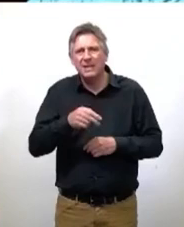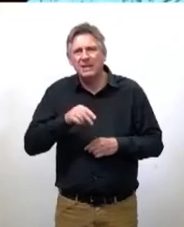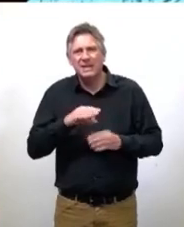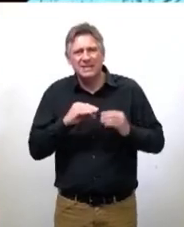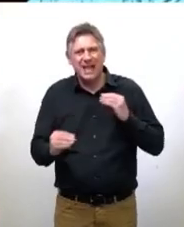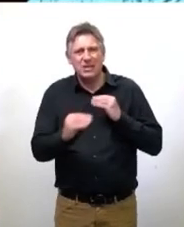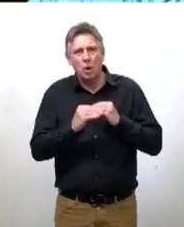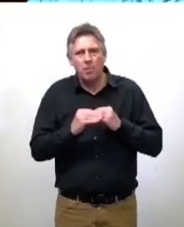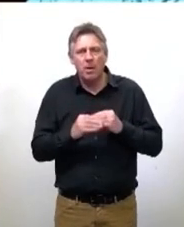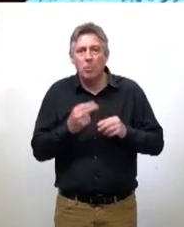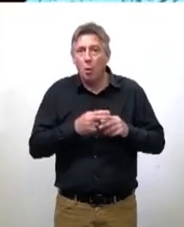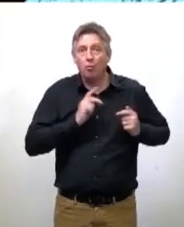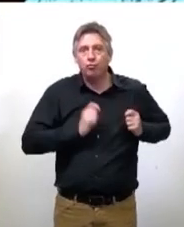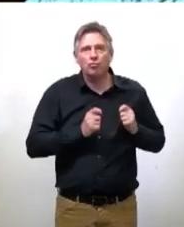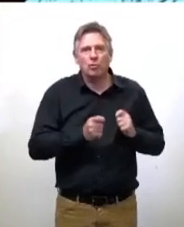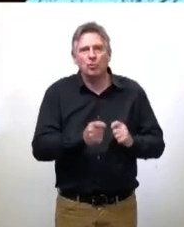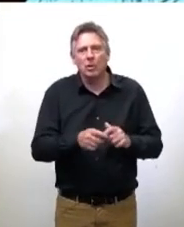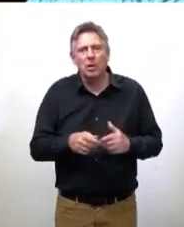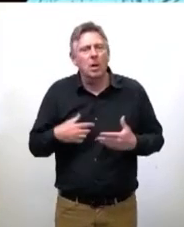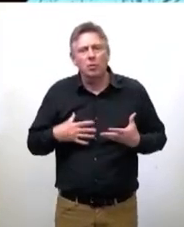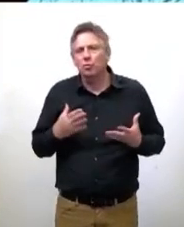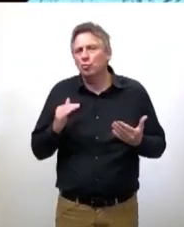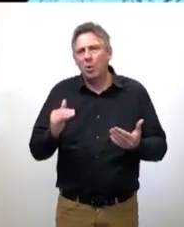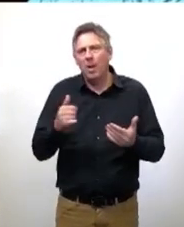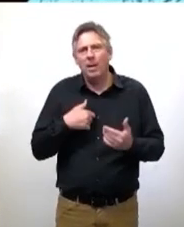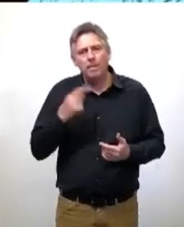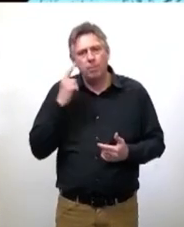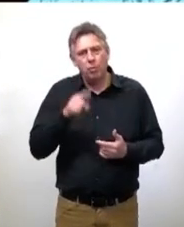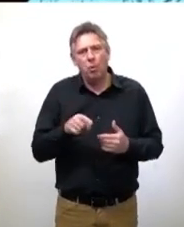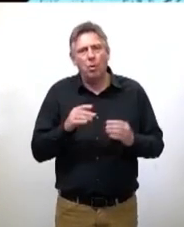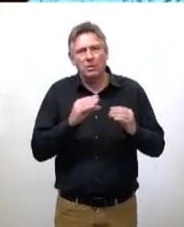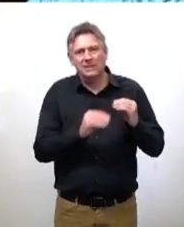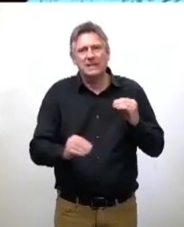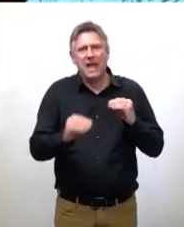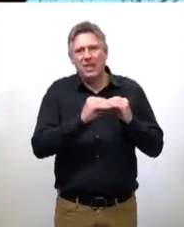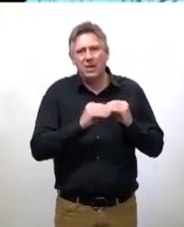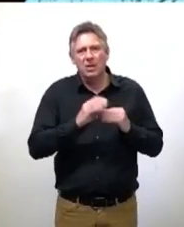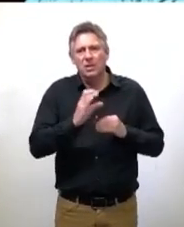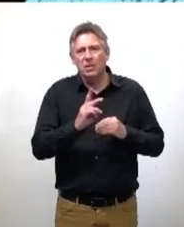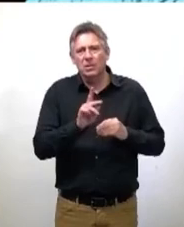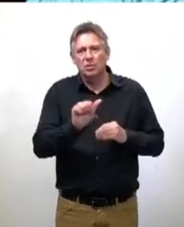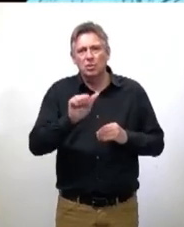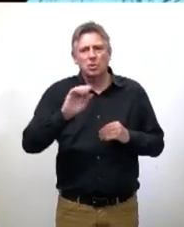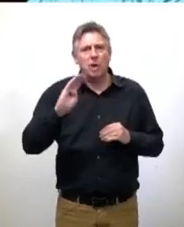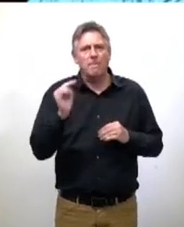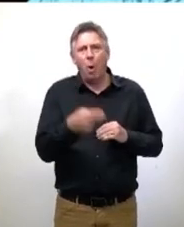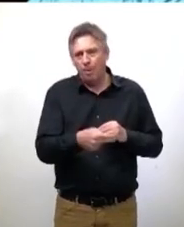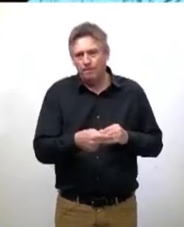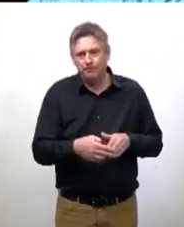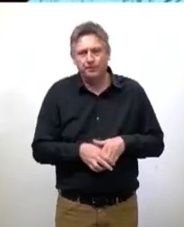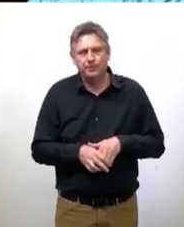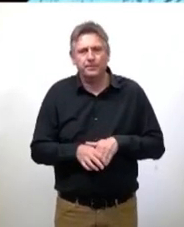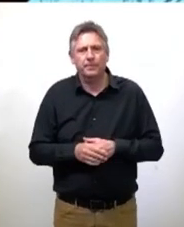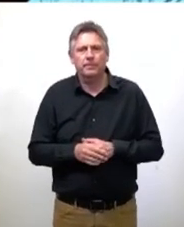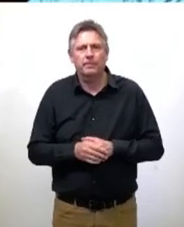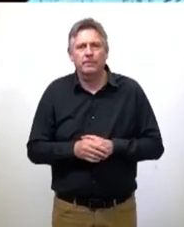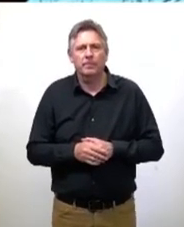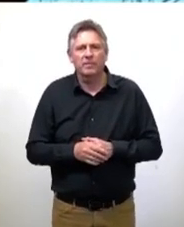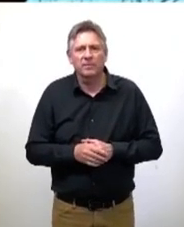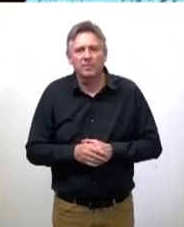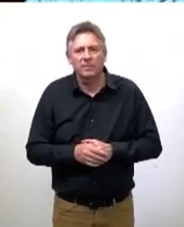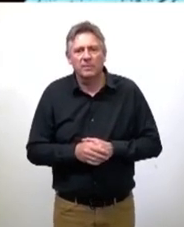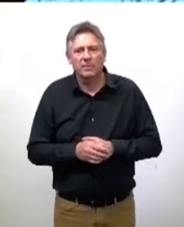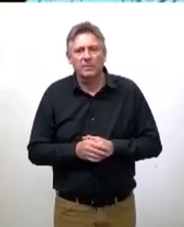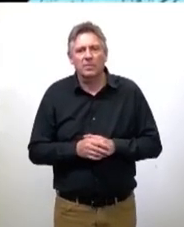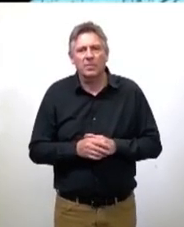pas un dessin, ce n'est pas mon souhait pour notre stade Chaban. Alors comment voulez-vous, une fois que on rentre dans une logique